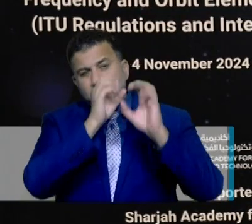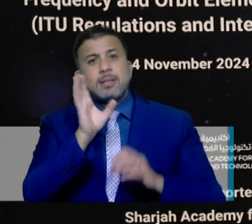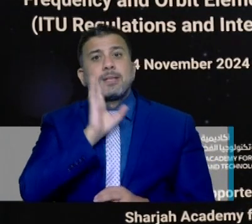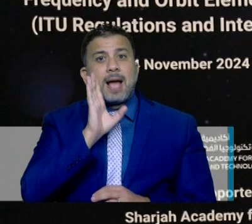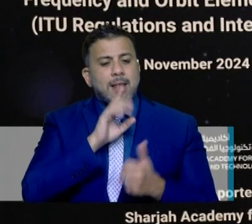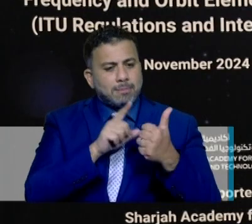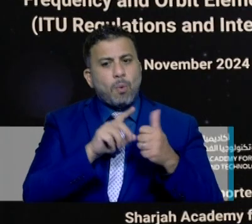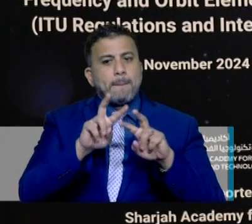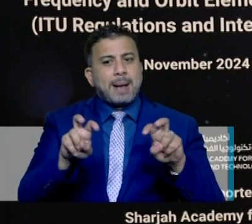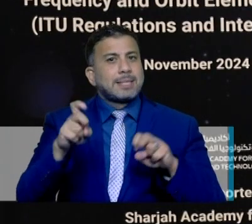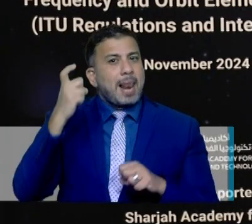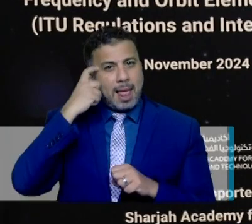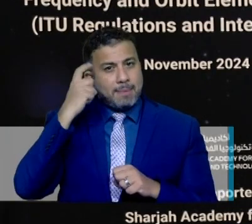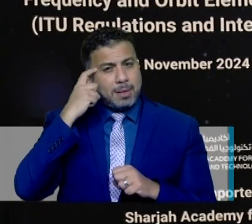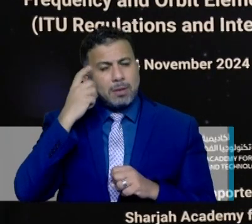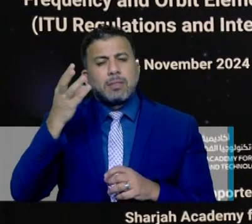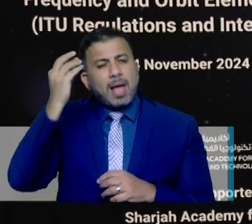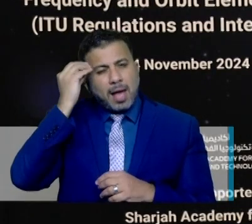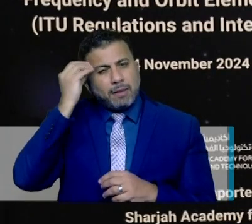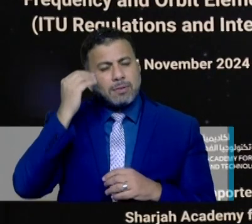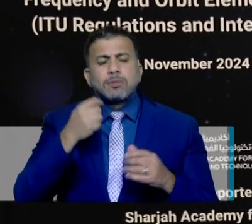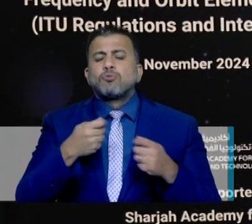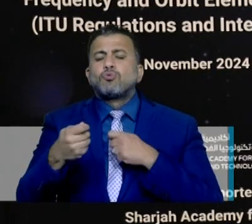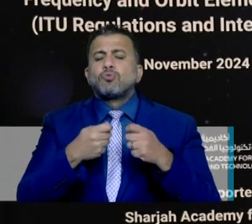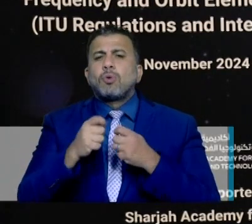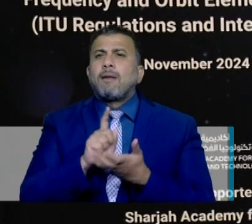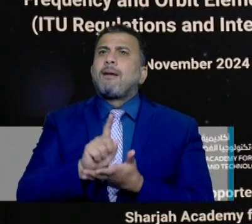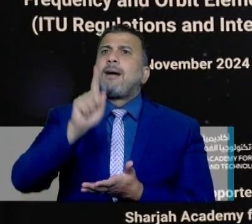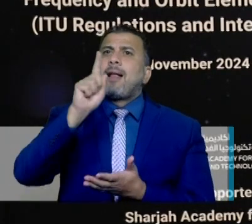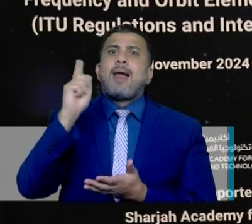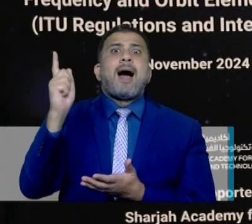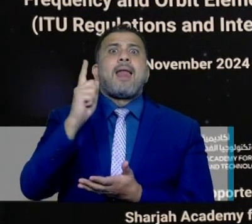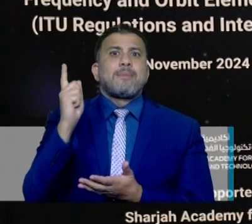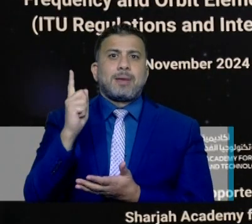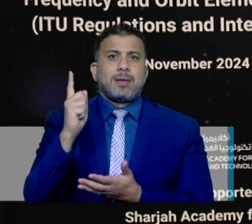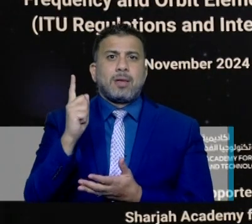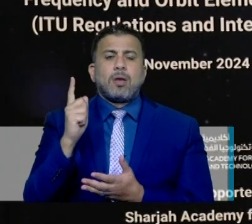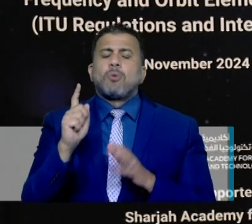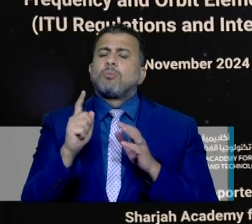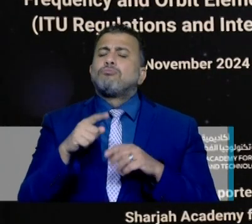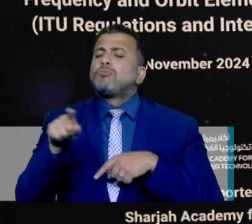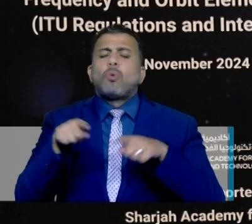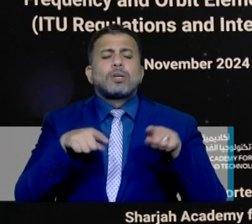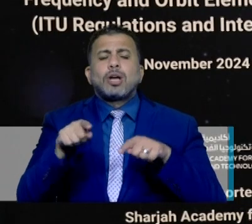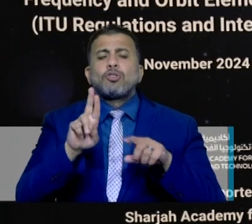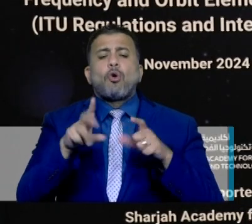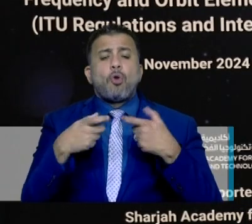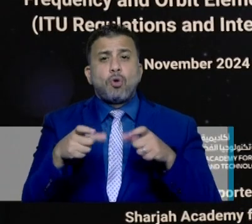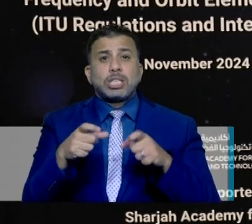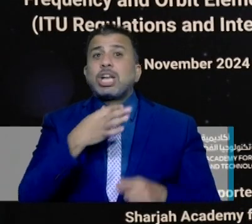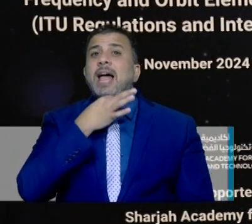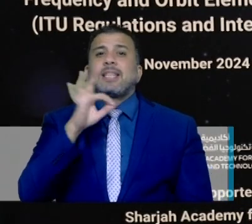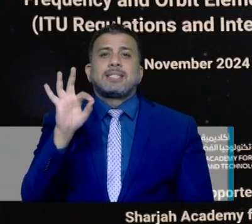التعليم والبحث العلمي والتعريف بسوق الاتصالات الفضائيه العالميه والتوجهات التكنولوجيه